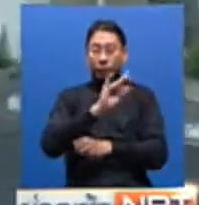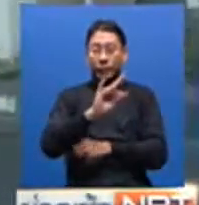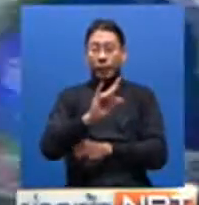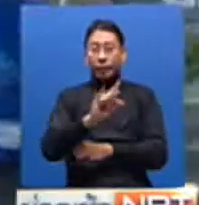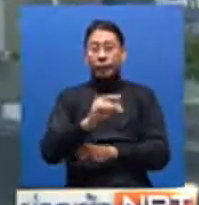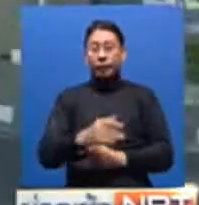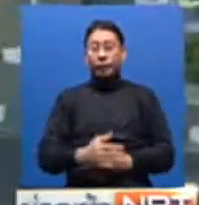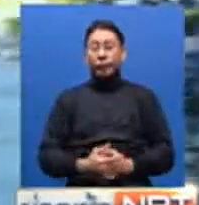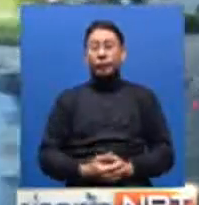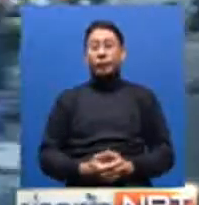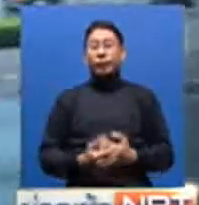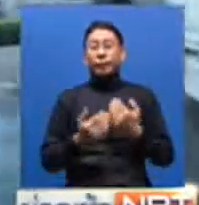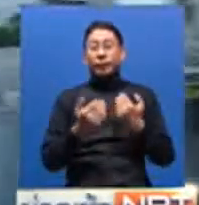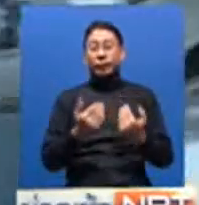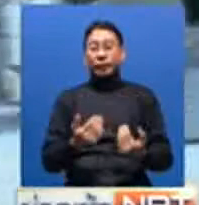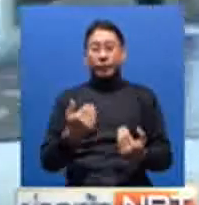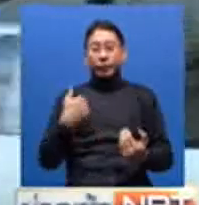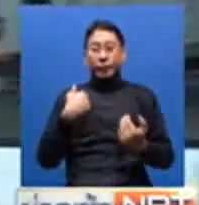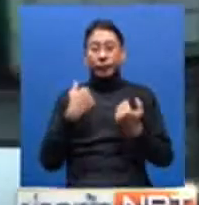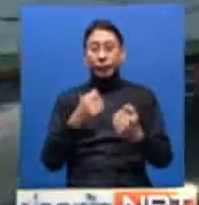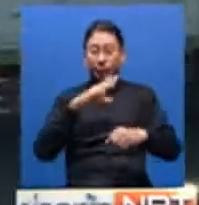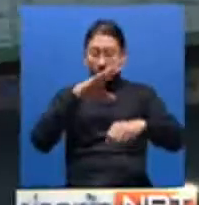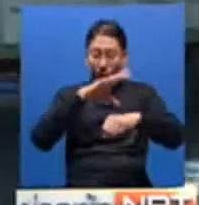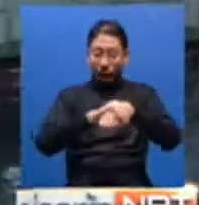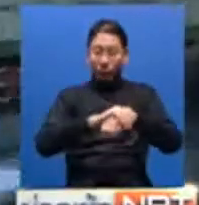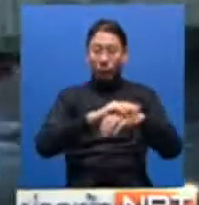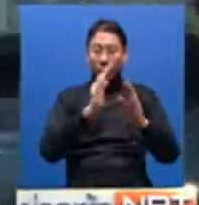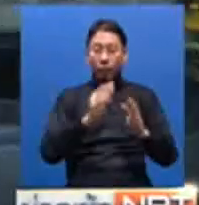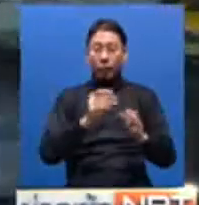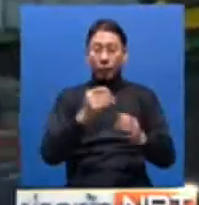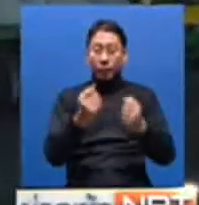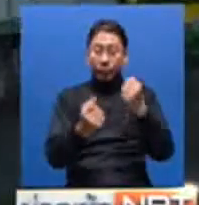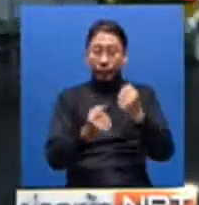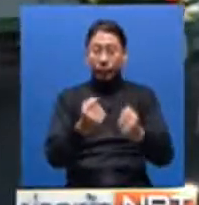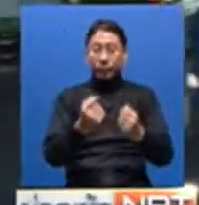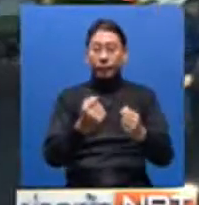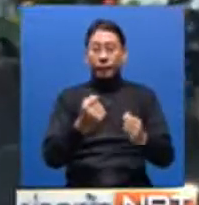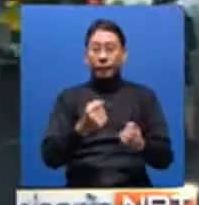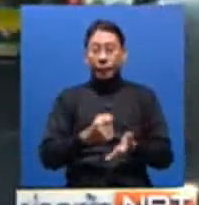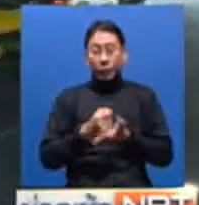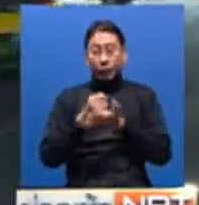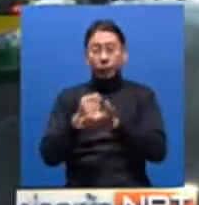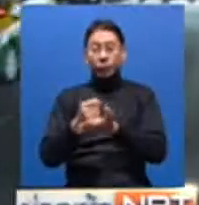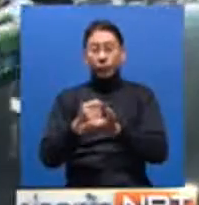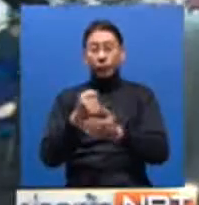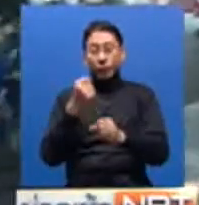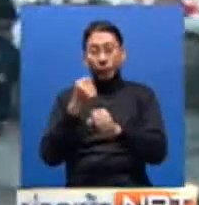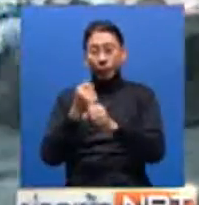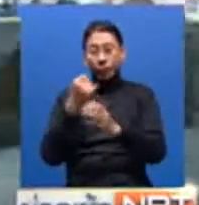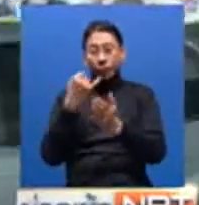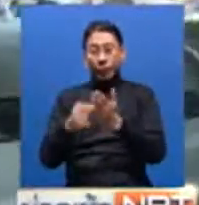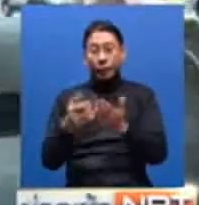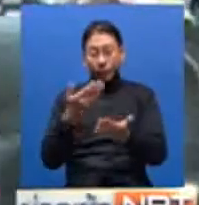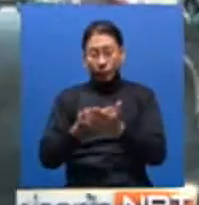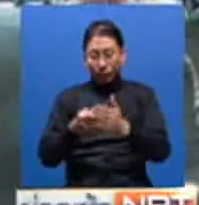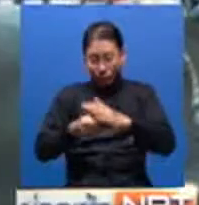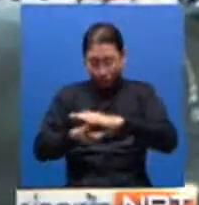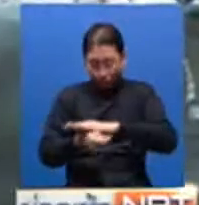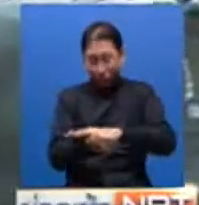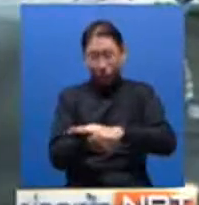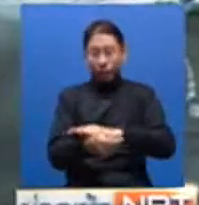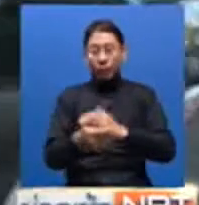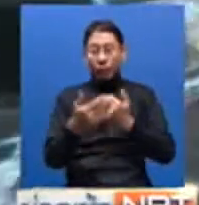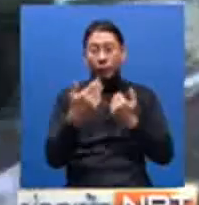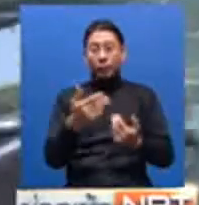ค่ะนอกจากนี้นะคะจะดำเนินการจับกุมผู้ขับขี่ที่เอื้อผลประโยชน์หรือติดสินบนเจ้าพนักงาน